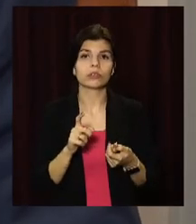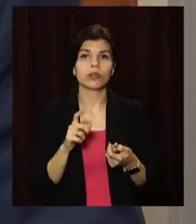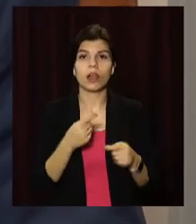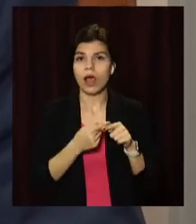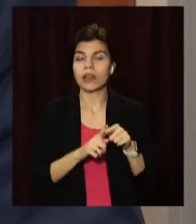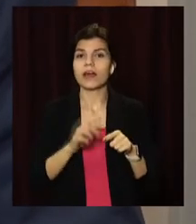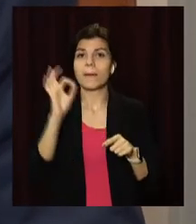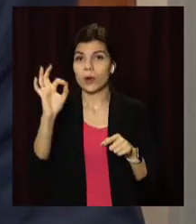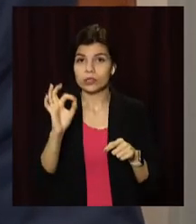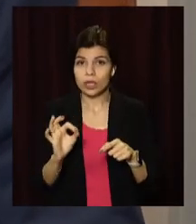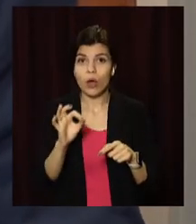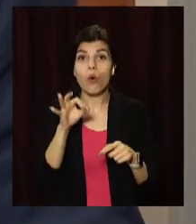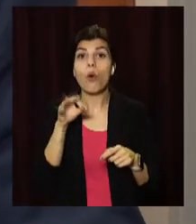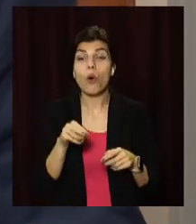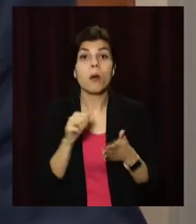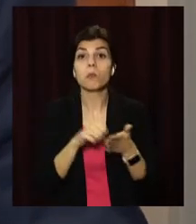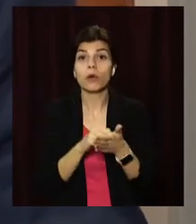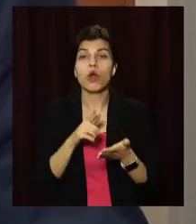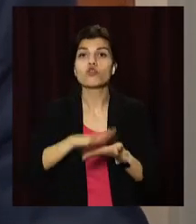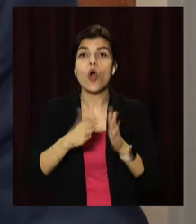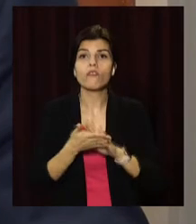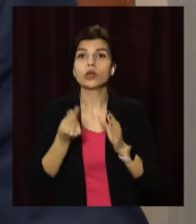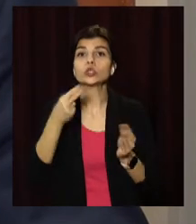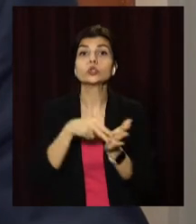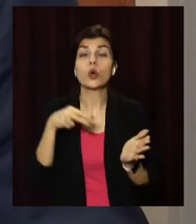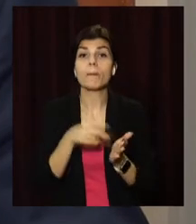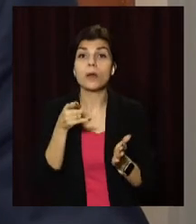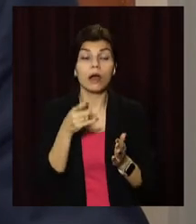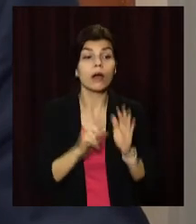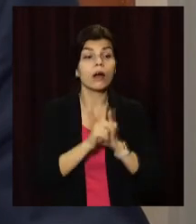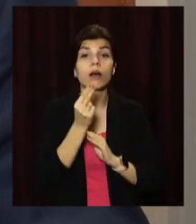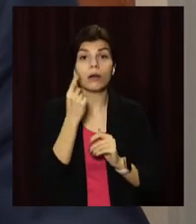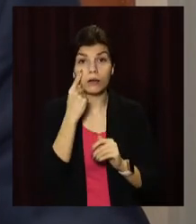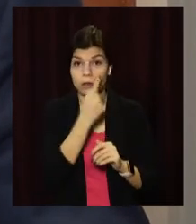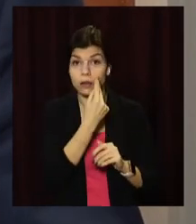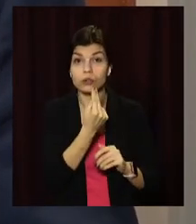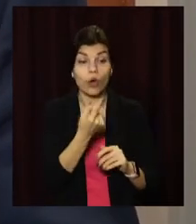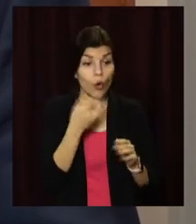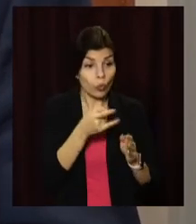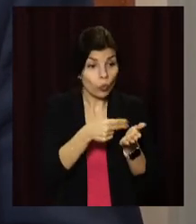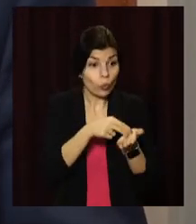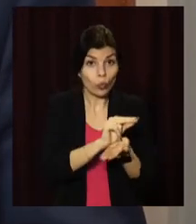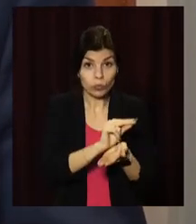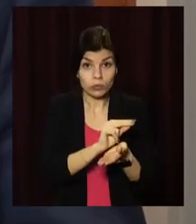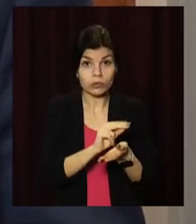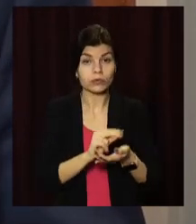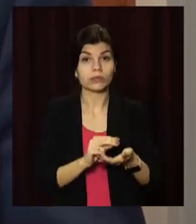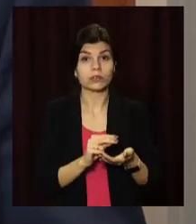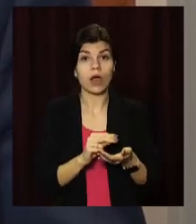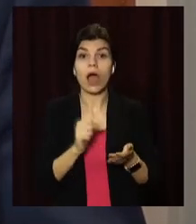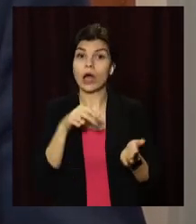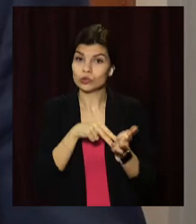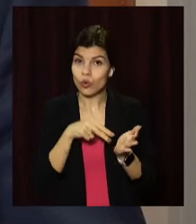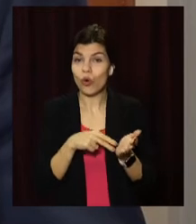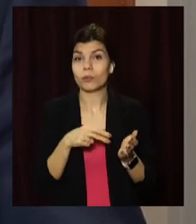от договорной стоимости автомобиля при первом приобретении, а стоимость, к